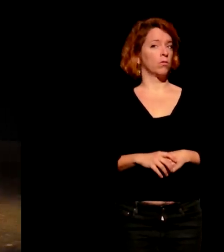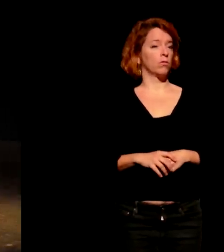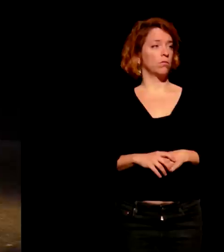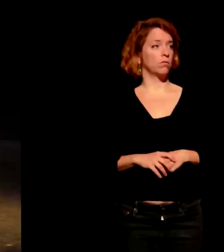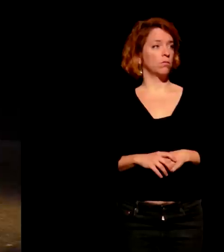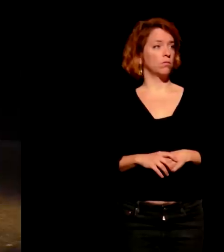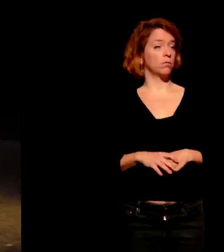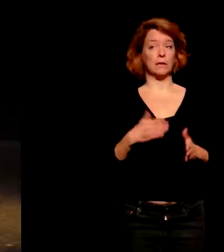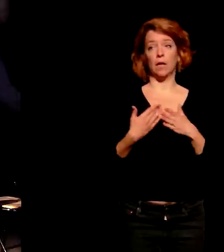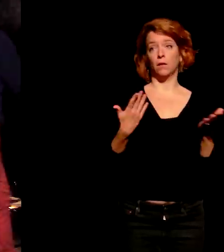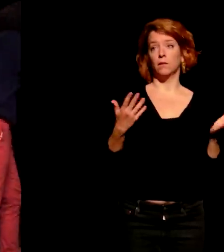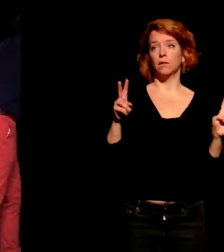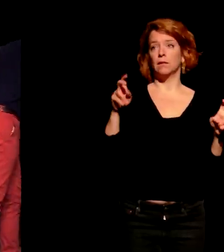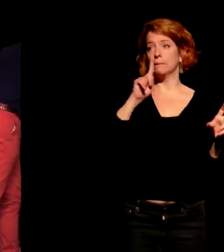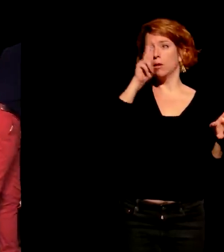Et ça, c'est pas une blague.